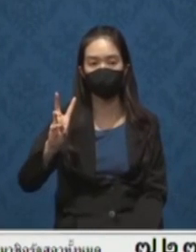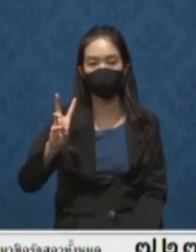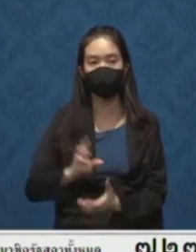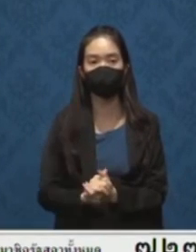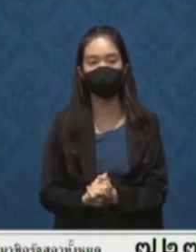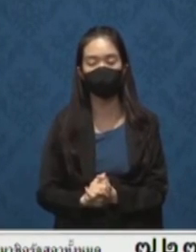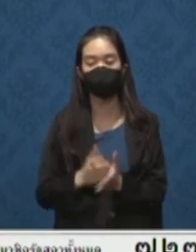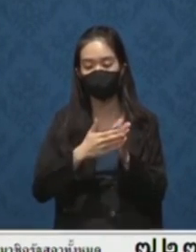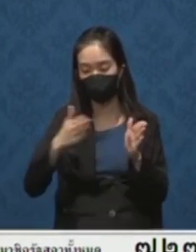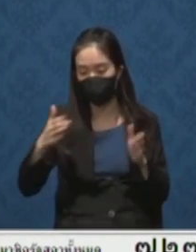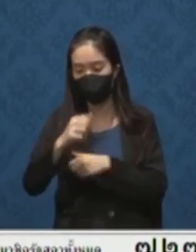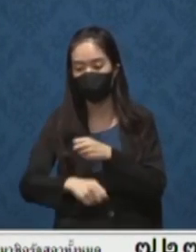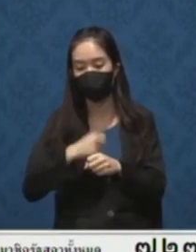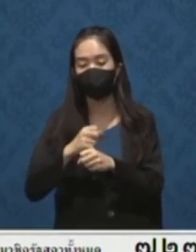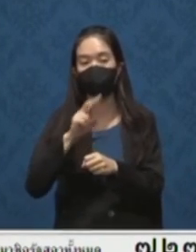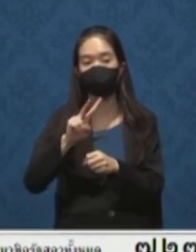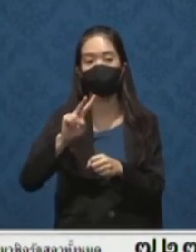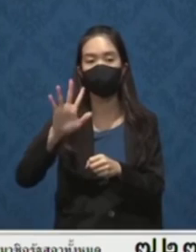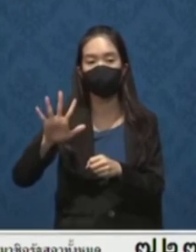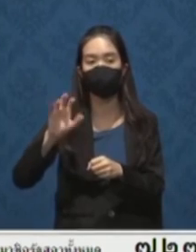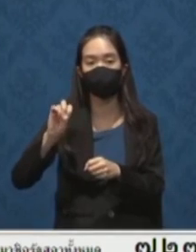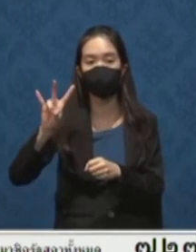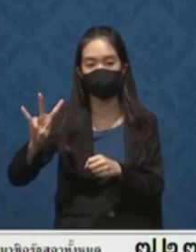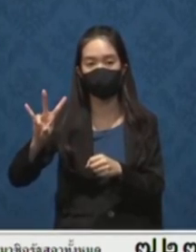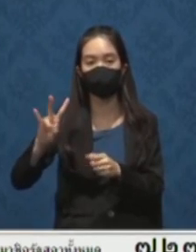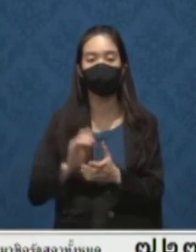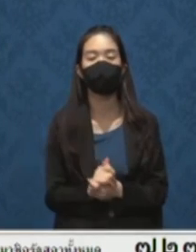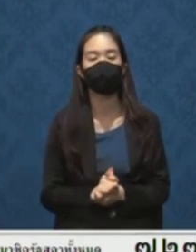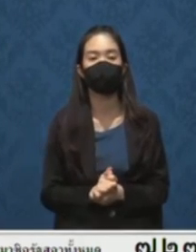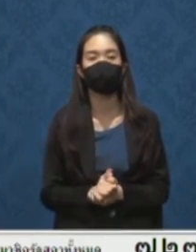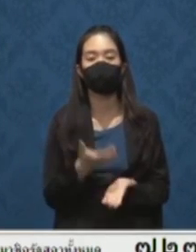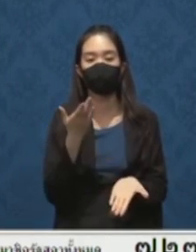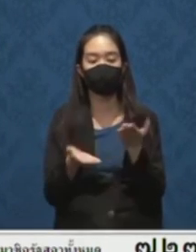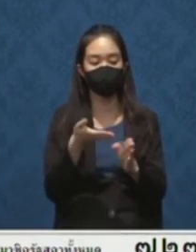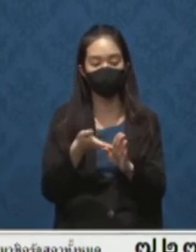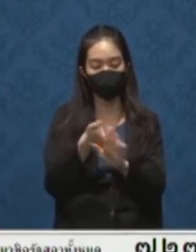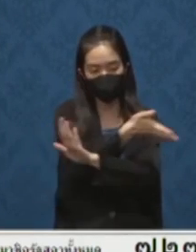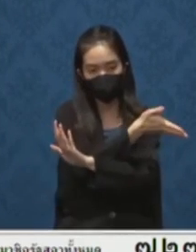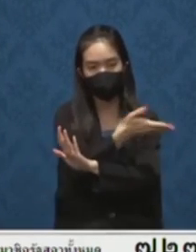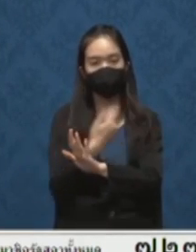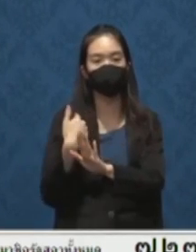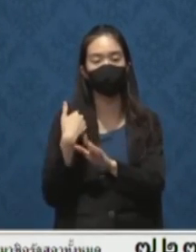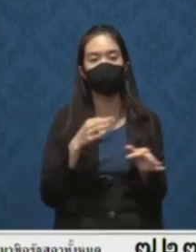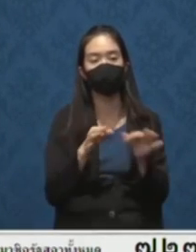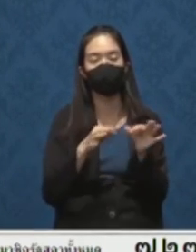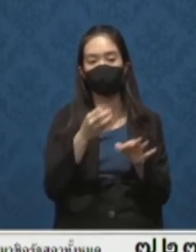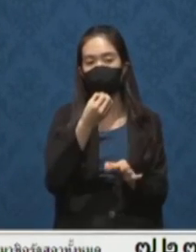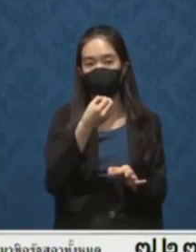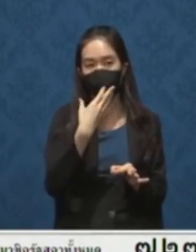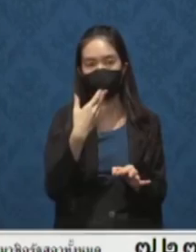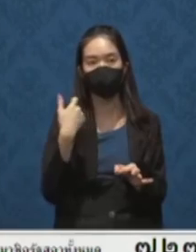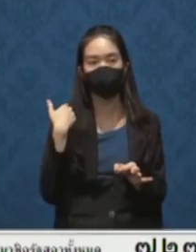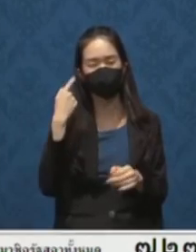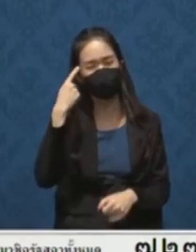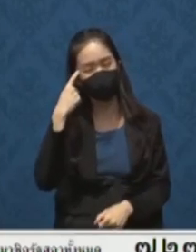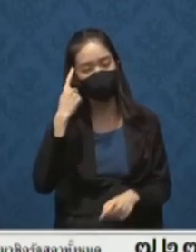7หรอวาจะนับไปก่อนนั้น มัสามารถอธิบายกันด้วยหลายชดความ